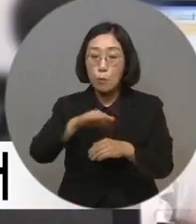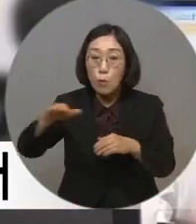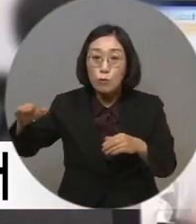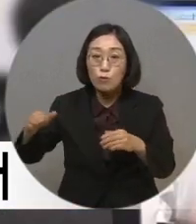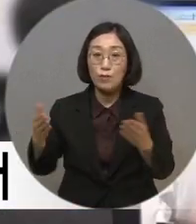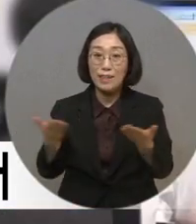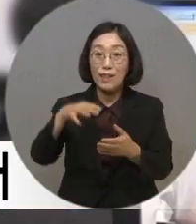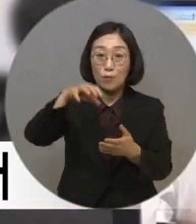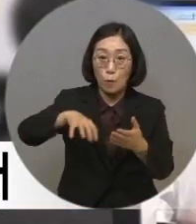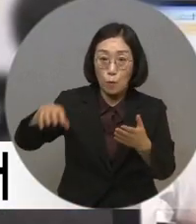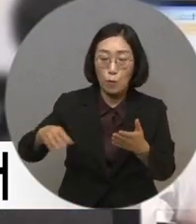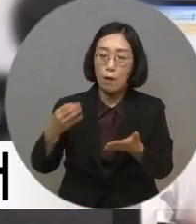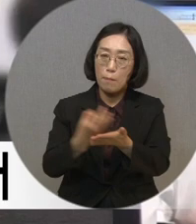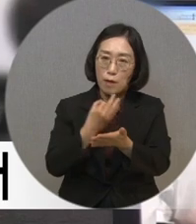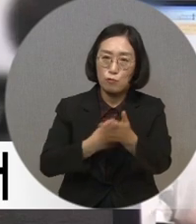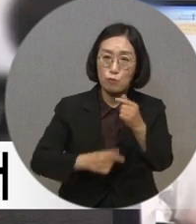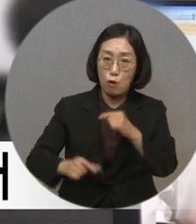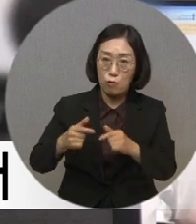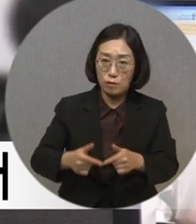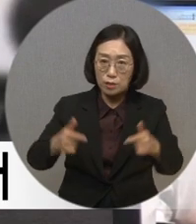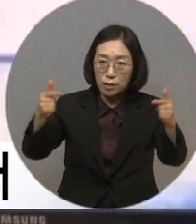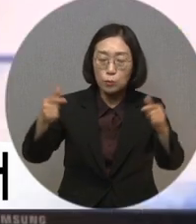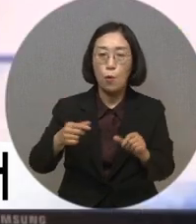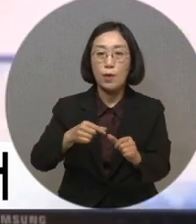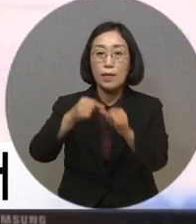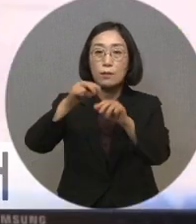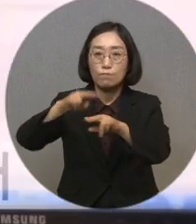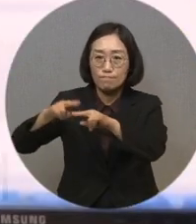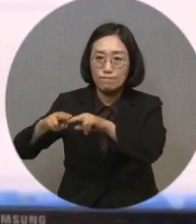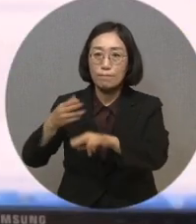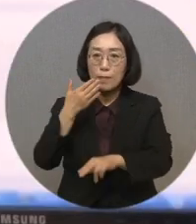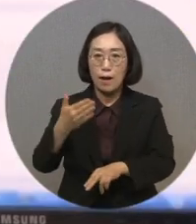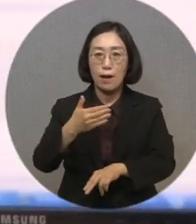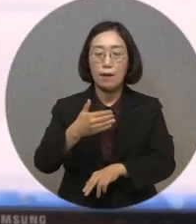확대와 장애인 고용 창출 등에도 기여할 것으로 내다봤습니다